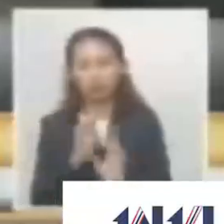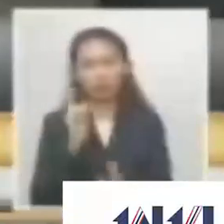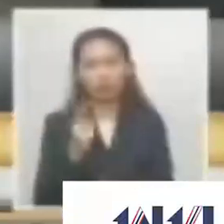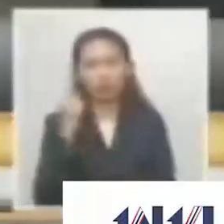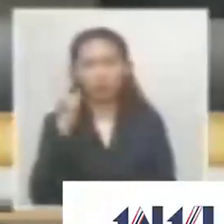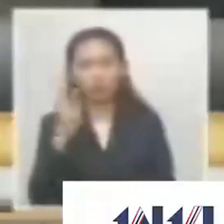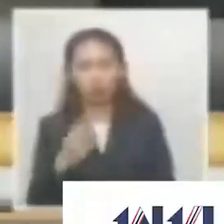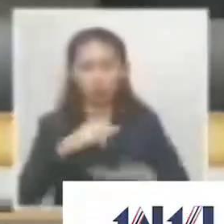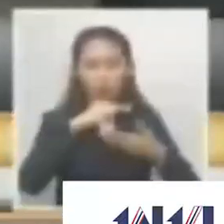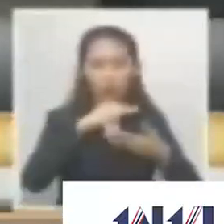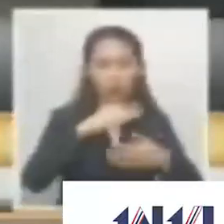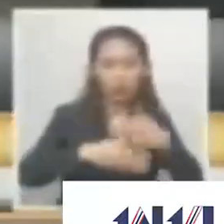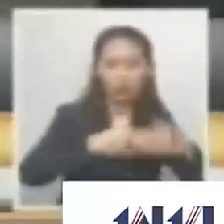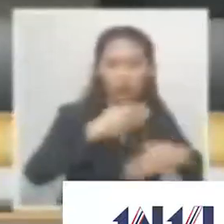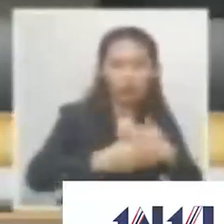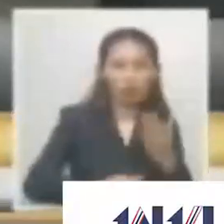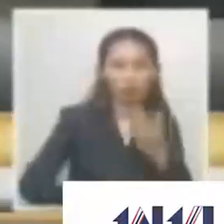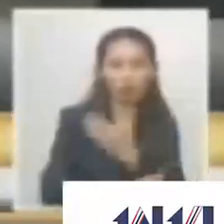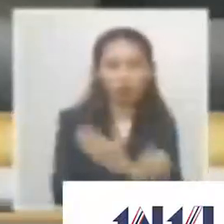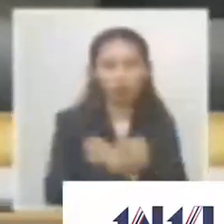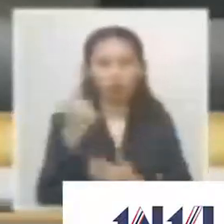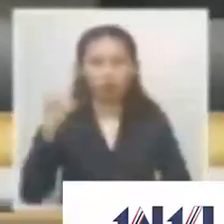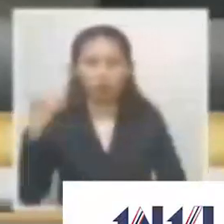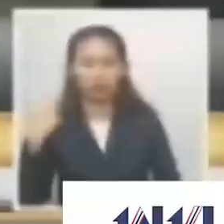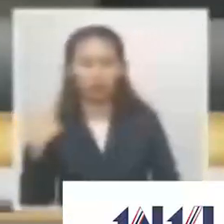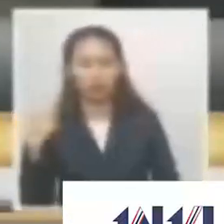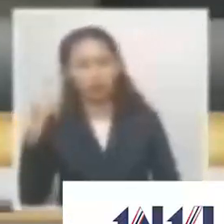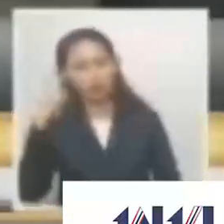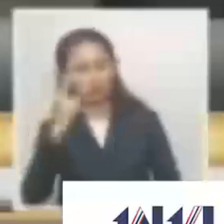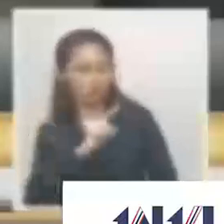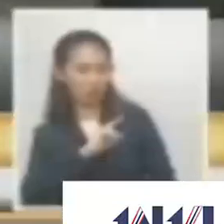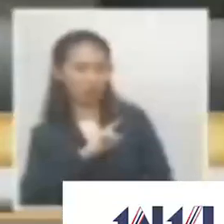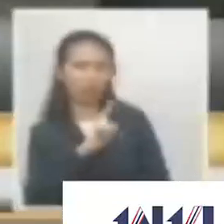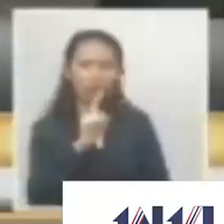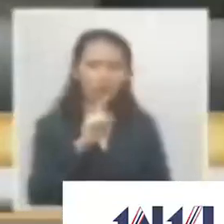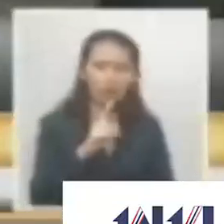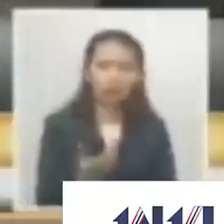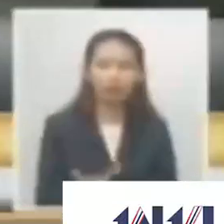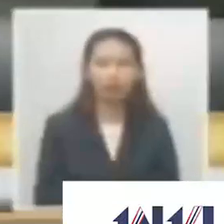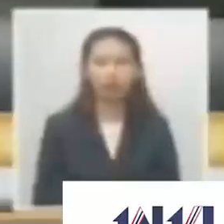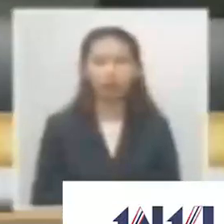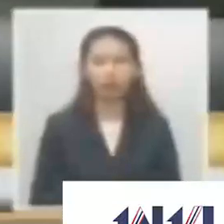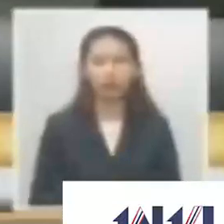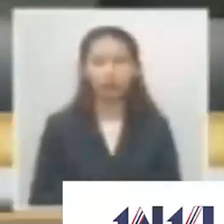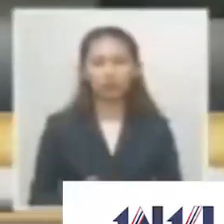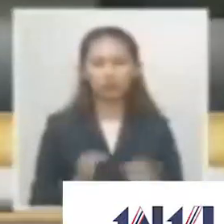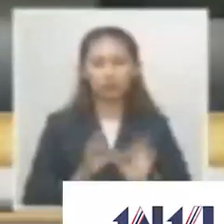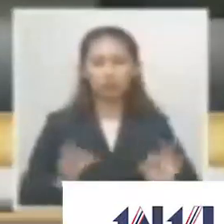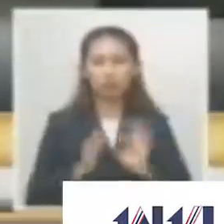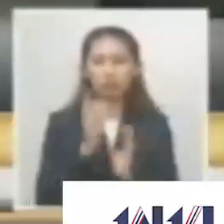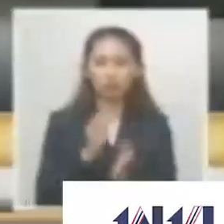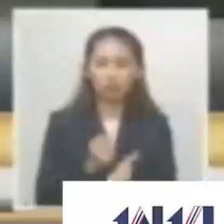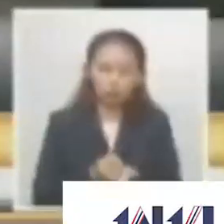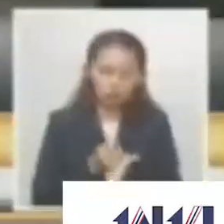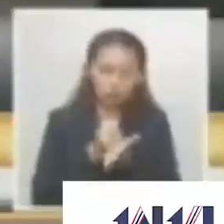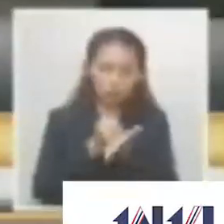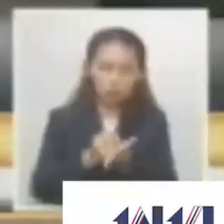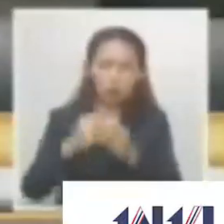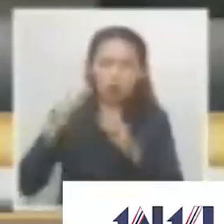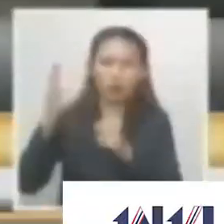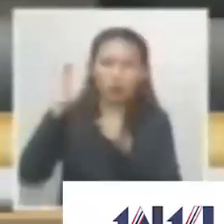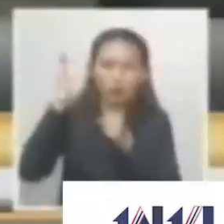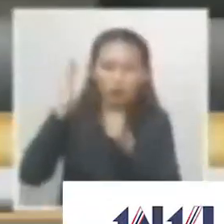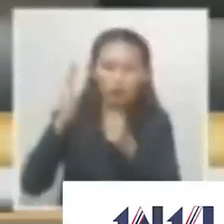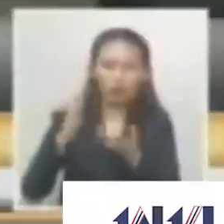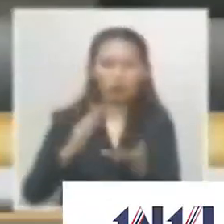างประเทศเขามีบทบาทอะไรครับวันนี้เหมือนกับไม่ค่อยมีบทบาทที่จริงแล้วเขาน่าจะไปช่วยประชาบาลขายของให้กับเรานะครับ